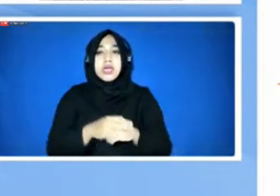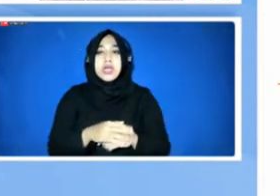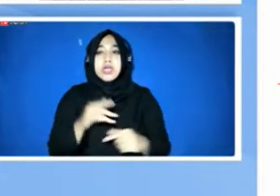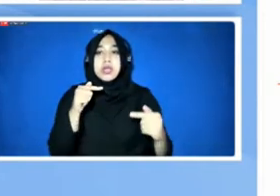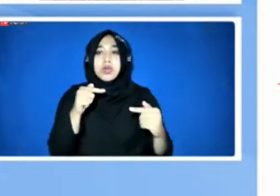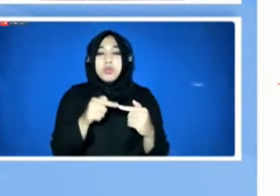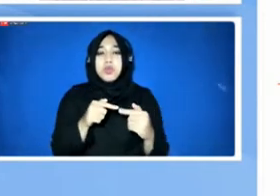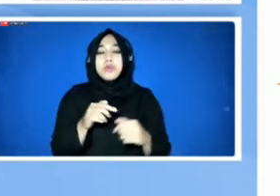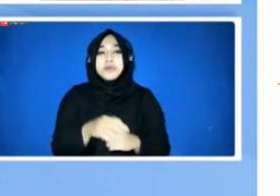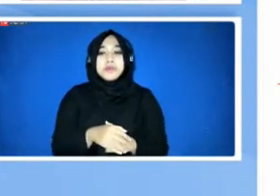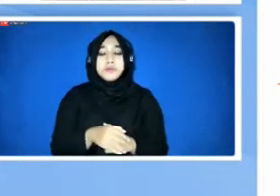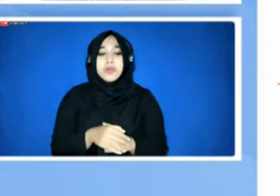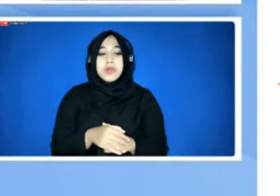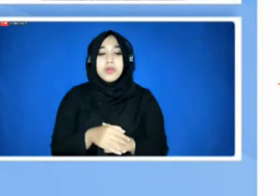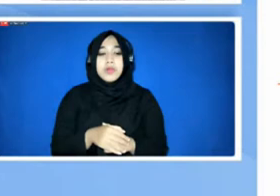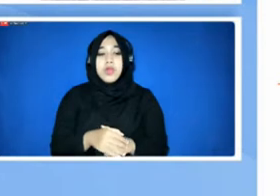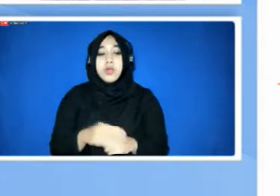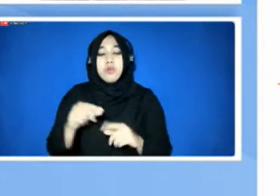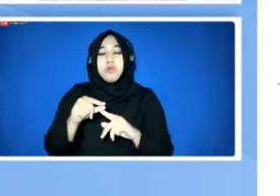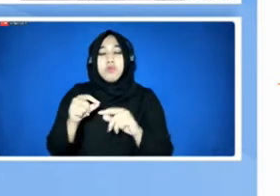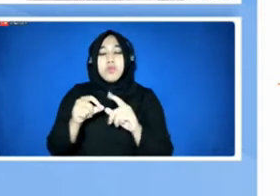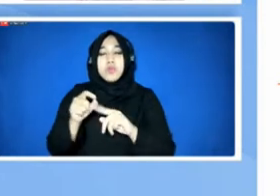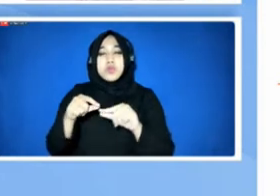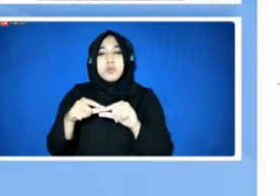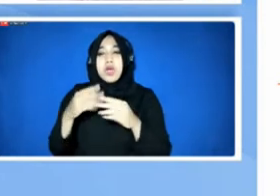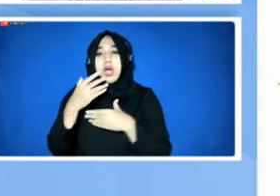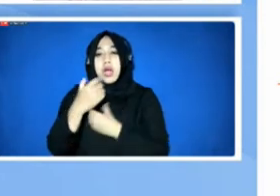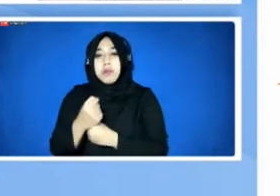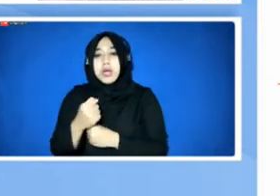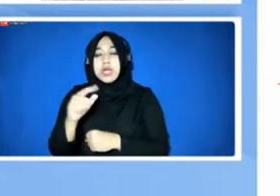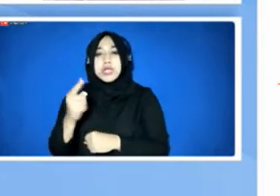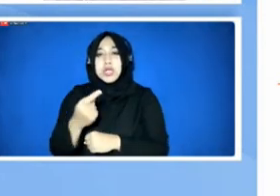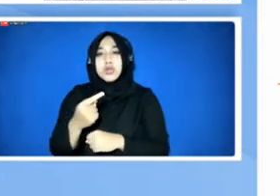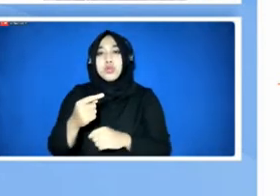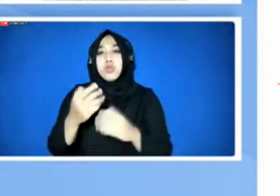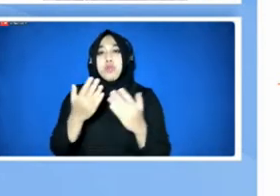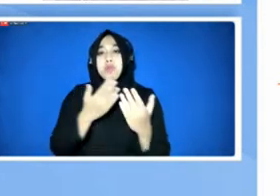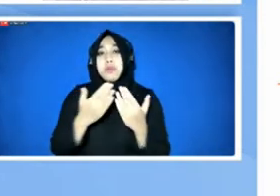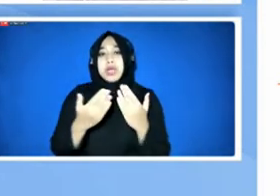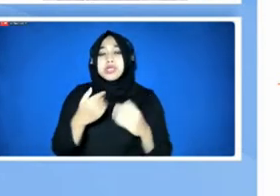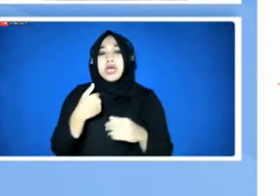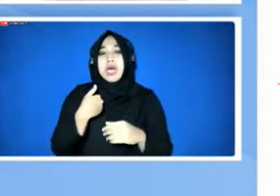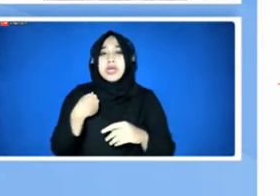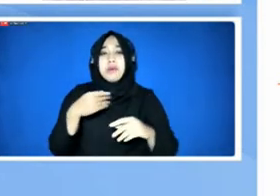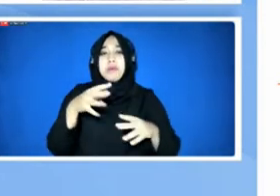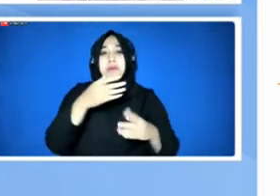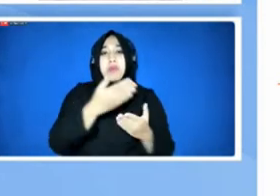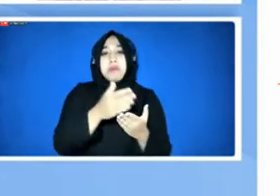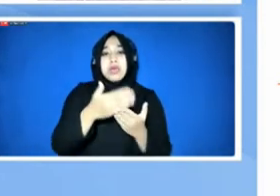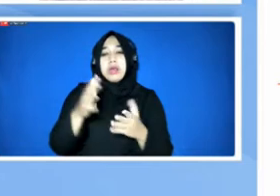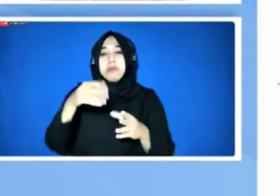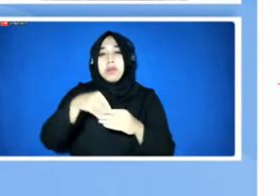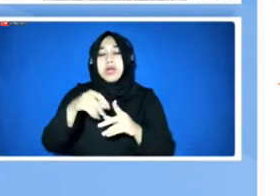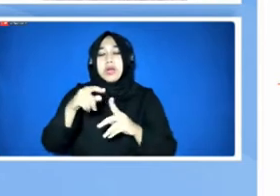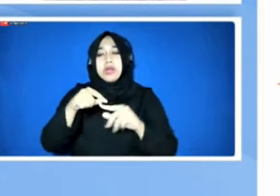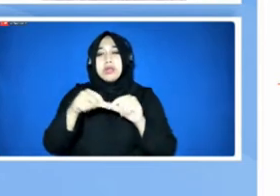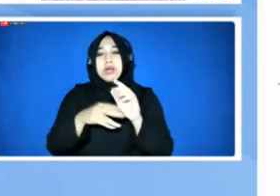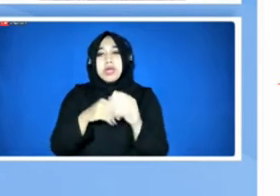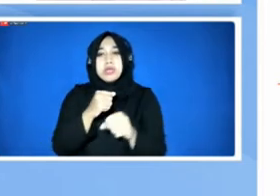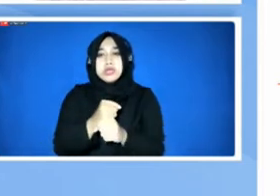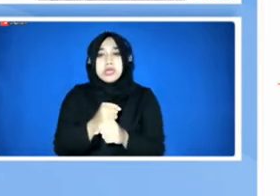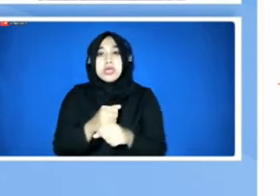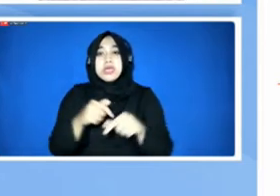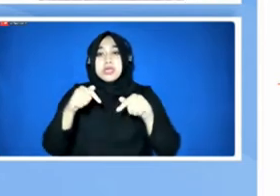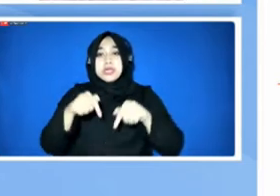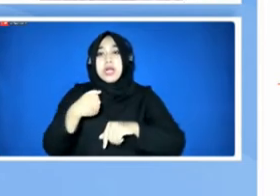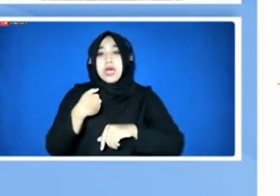Puspang harapannya dalam satu platform mereka jadi ada adaptasi pembagian peran dari tracernya. Tracernya sekarang ada juga mahasiswa yang kemudian